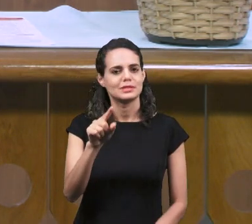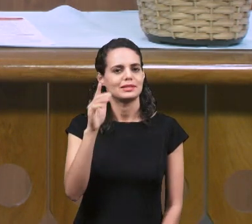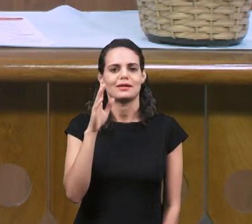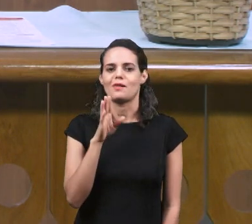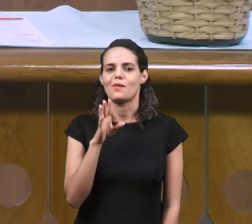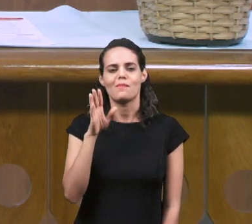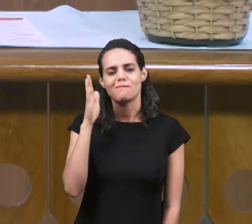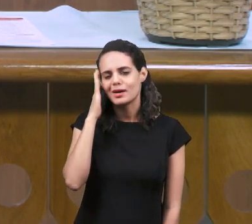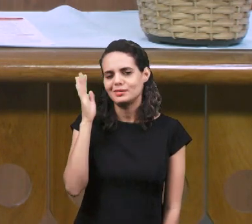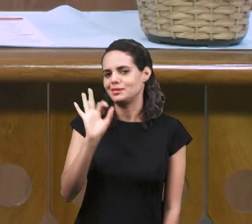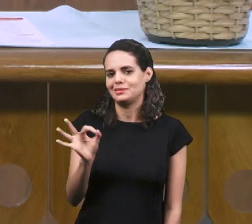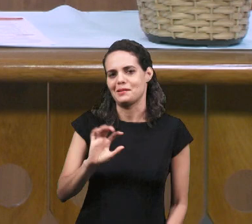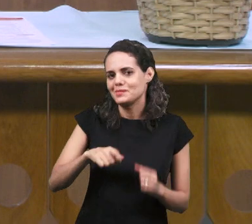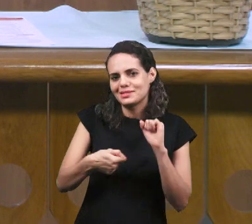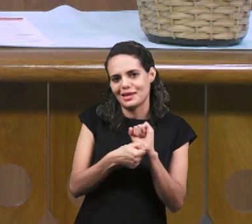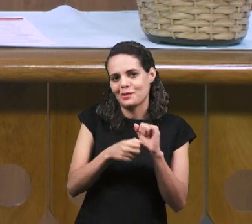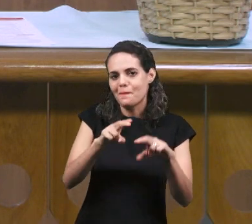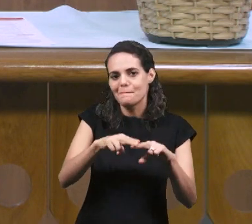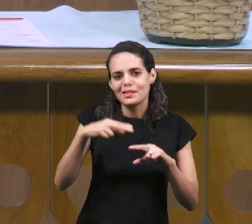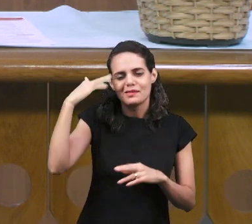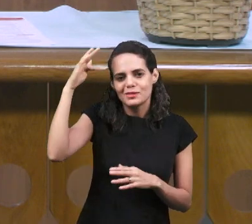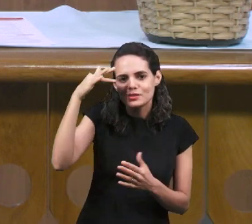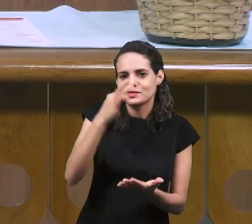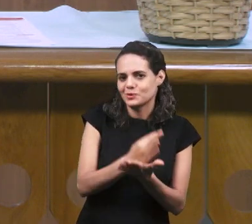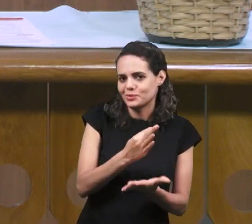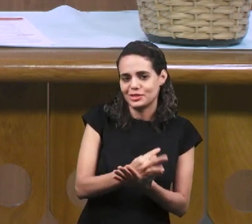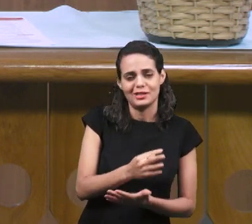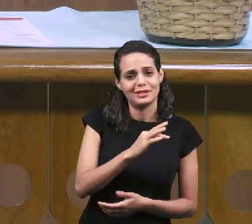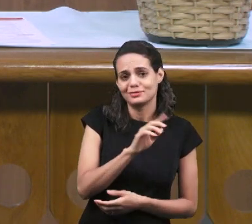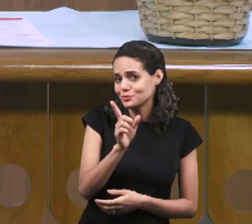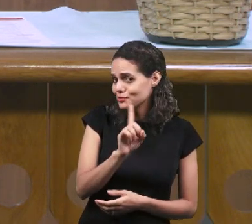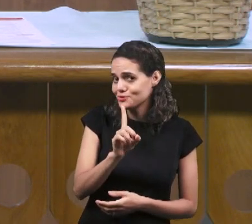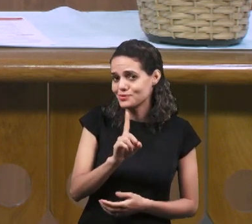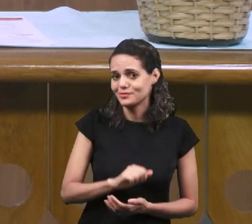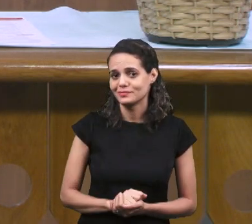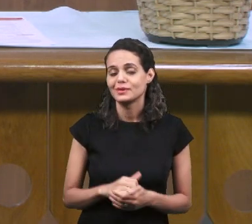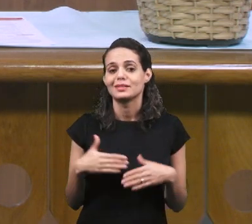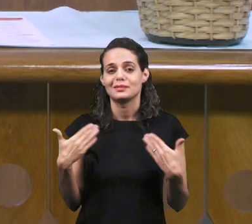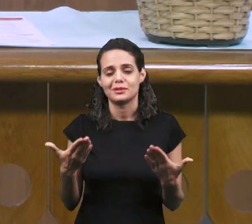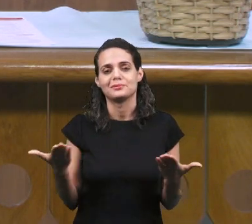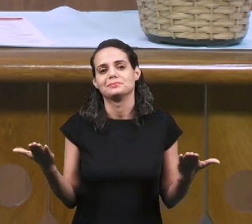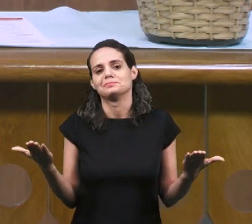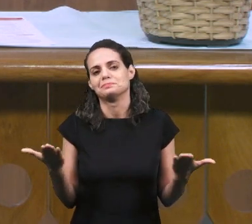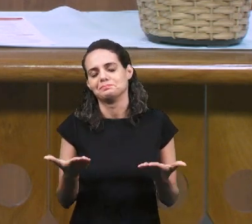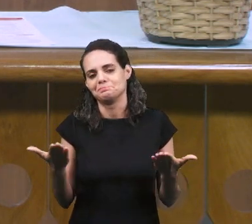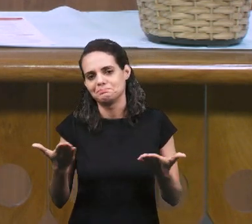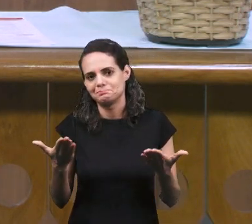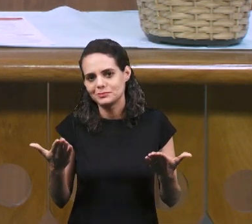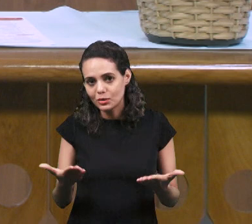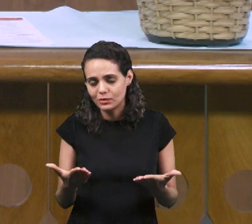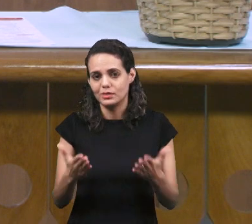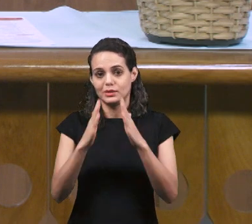temps, c'est d'apporter à l'Église le renouvellement du projet,